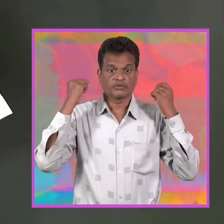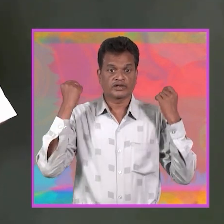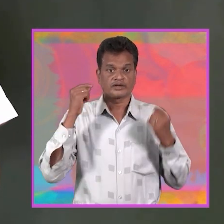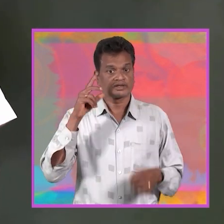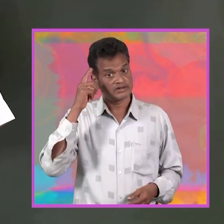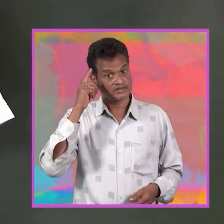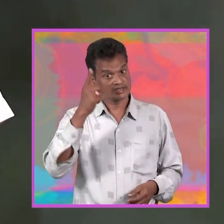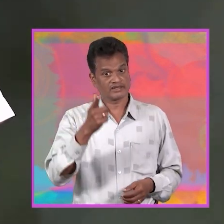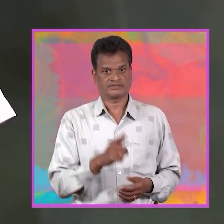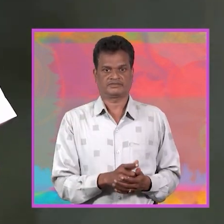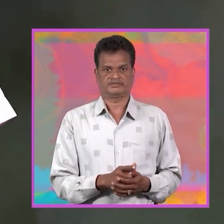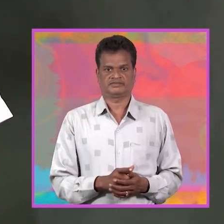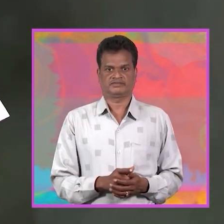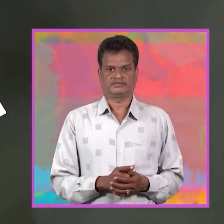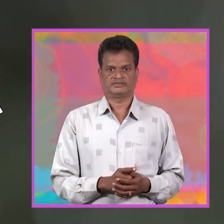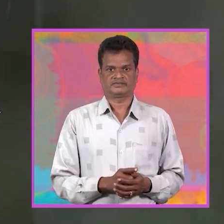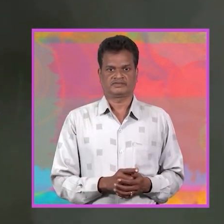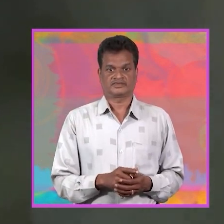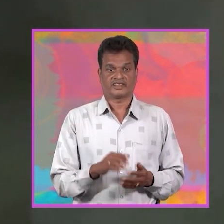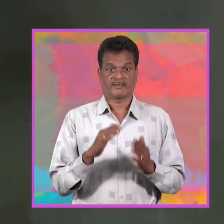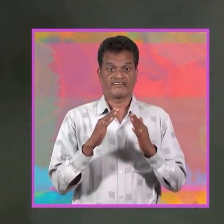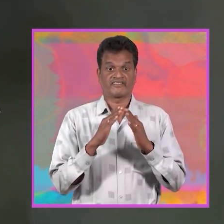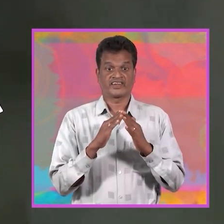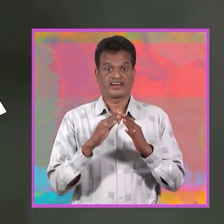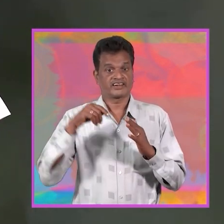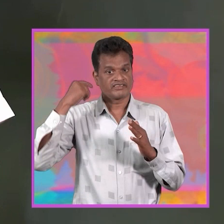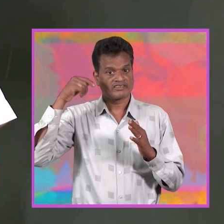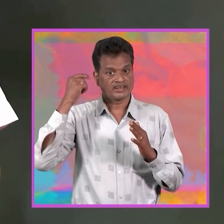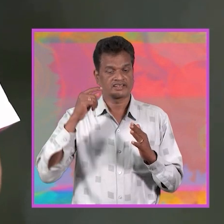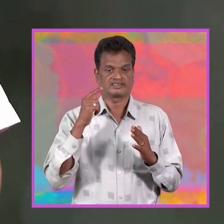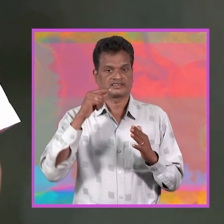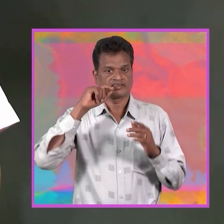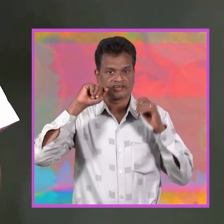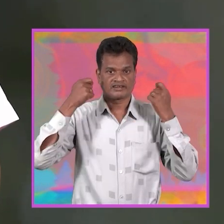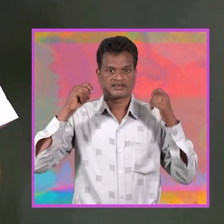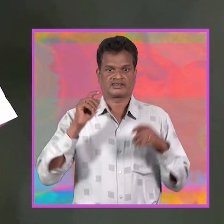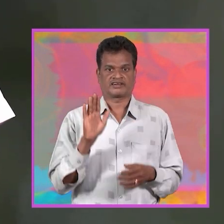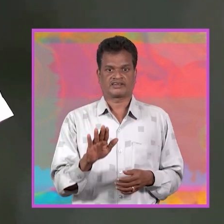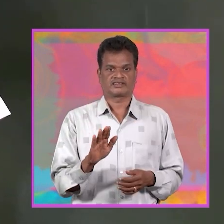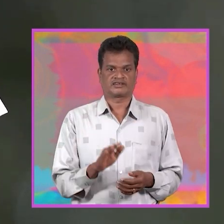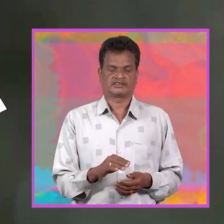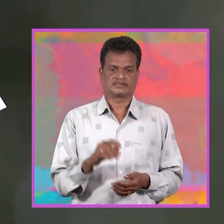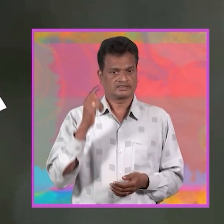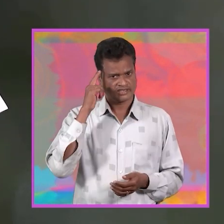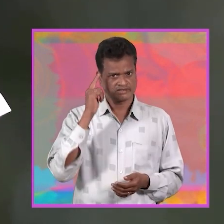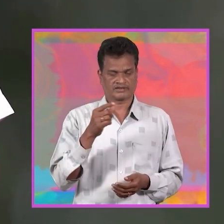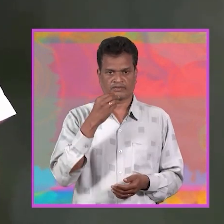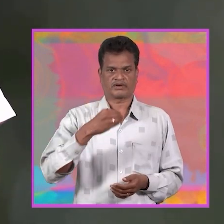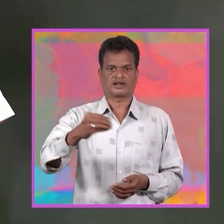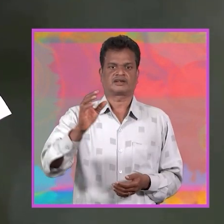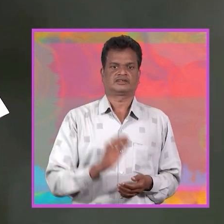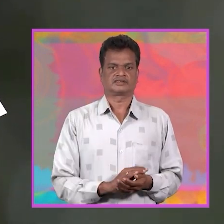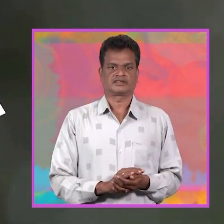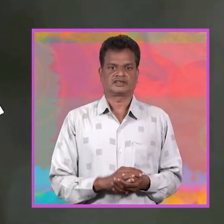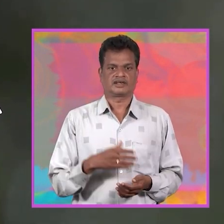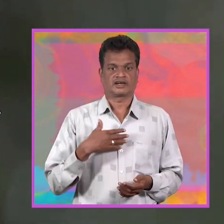அறிந்திருப்பீர்கள். வீட்டு விலங்கு, எல்லோரும் வளர்க்கக்கூடிய வீட்டு விலங்கு பூனையை பற்றி ஒரு பாடல் நாம்